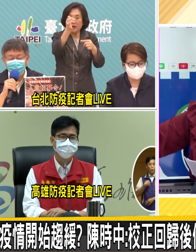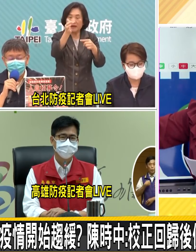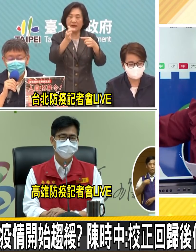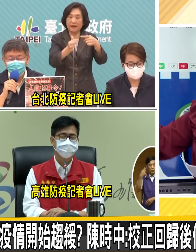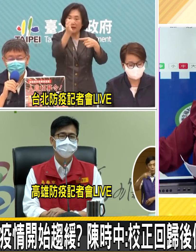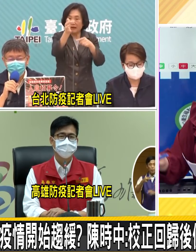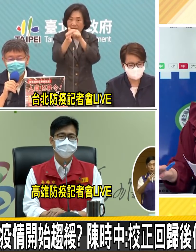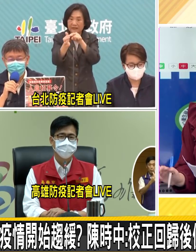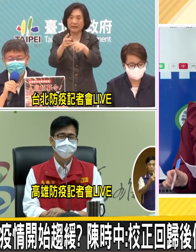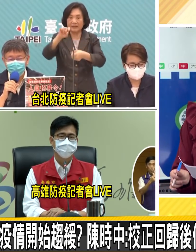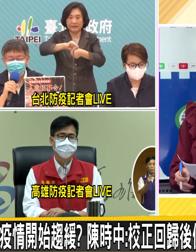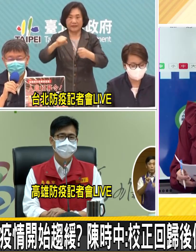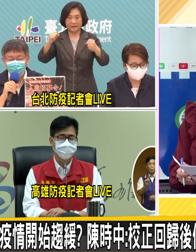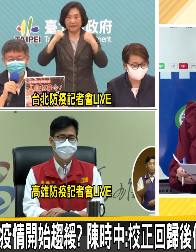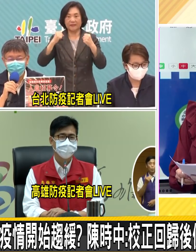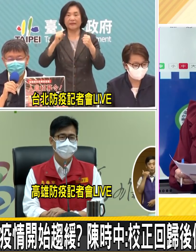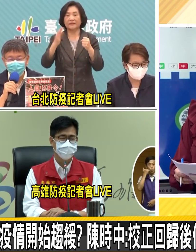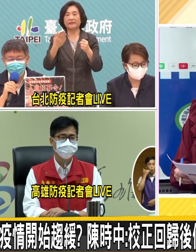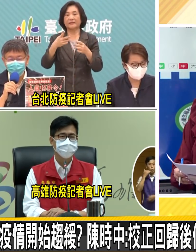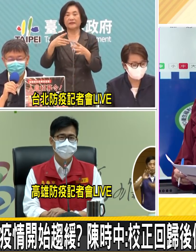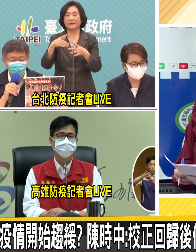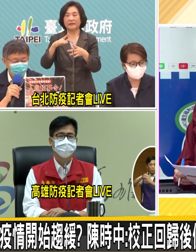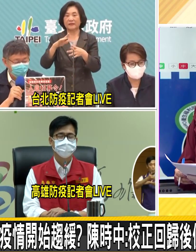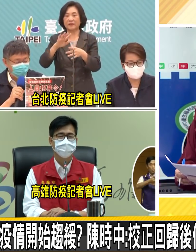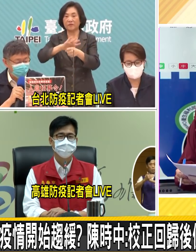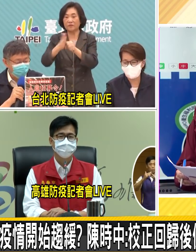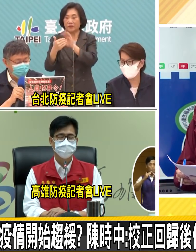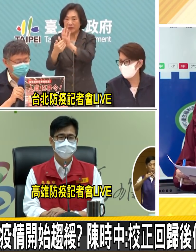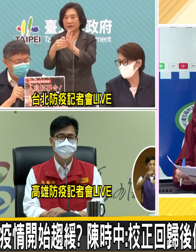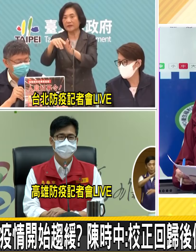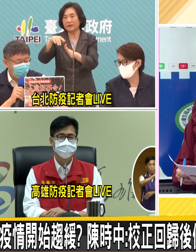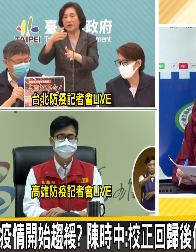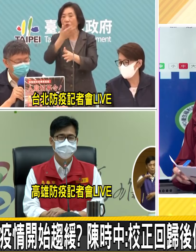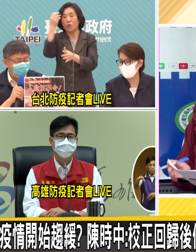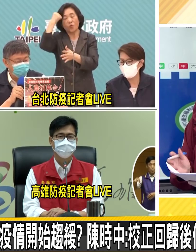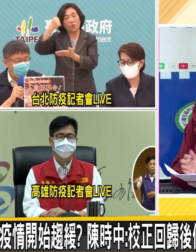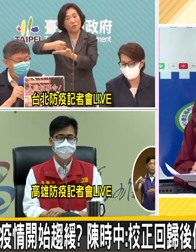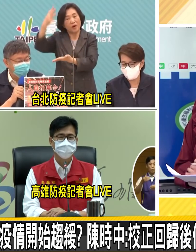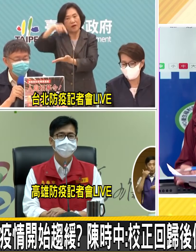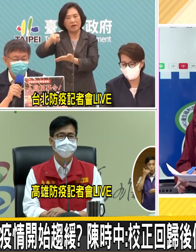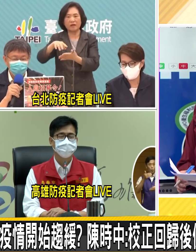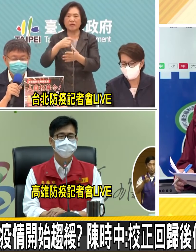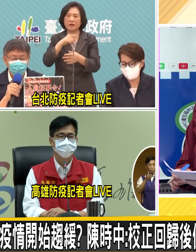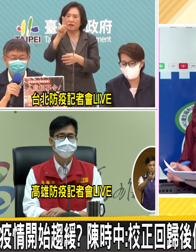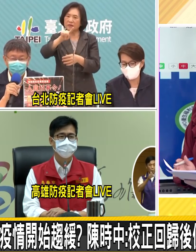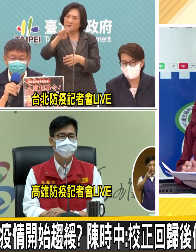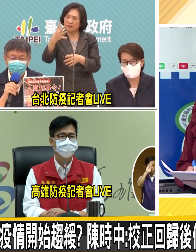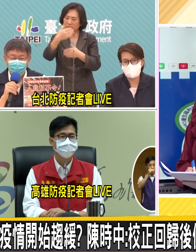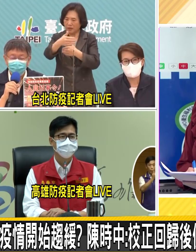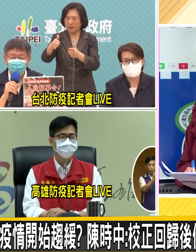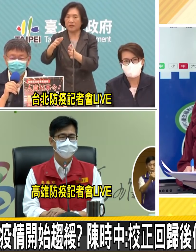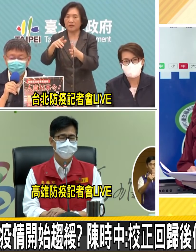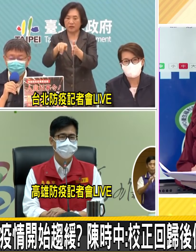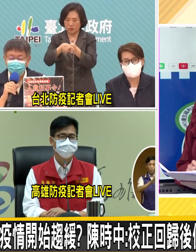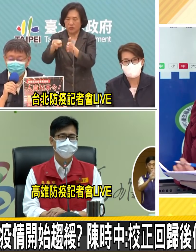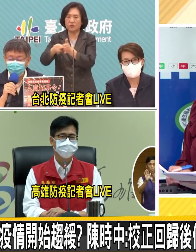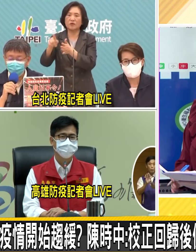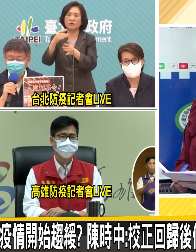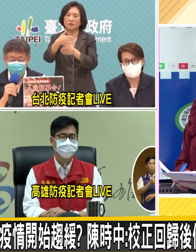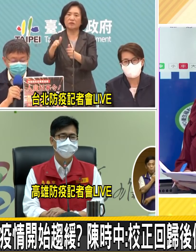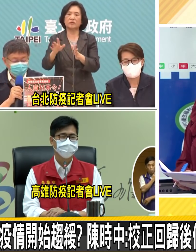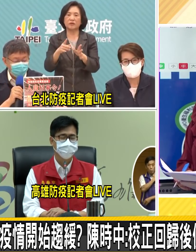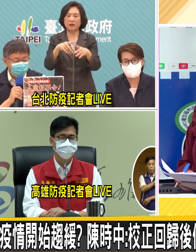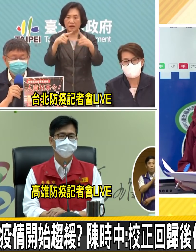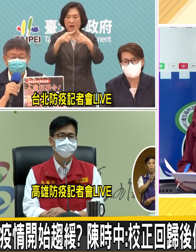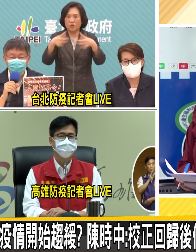13号、14号比较多， 你只要一天不把塞车的东西做完，不断的往回校正回归，就会形成一个状况，